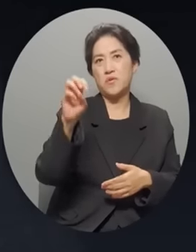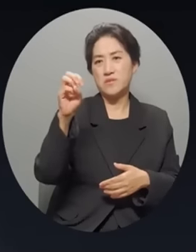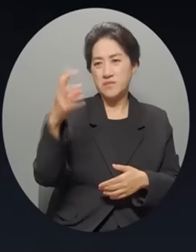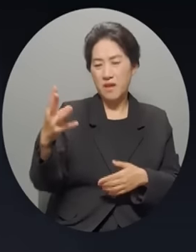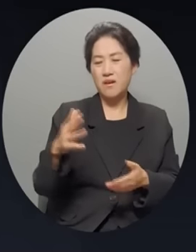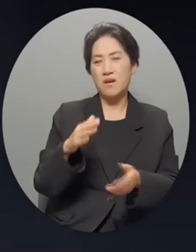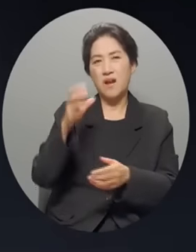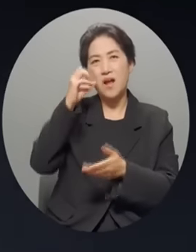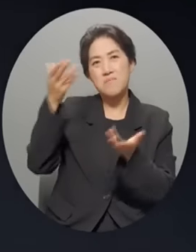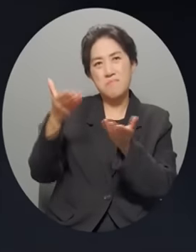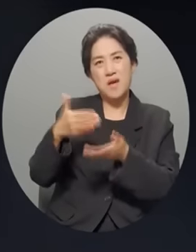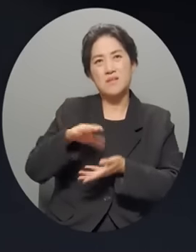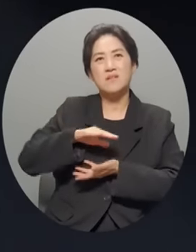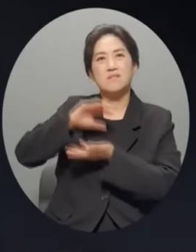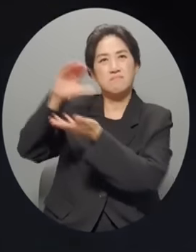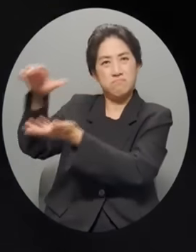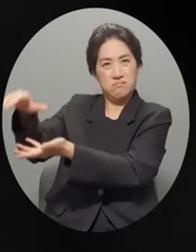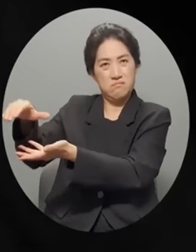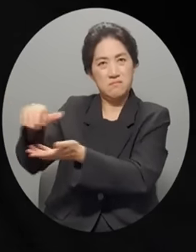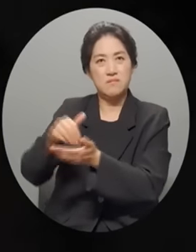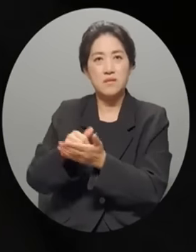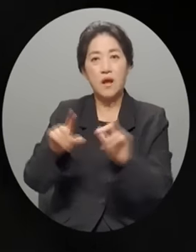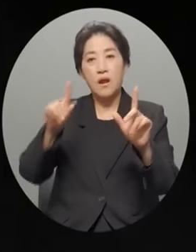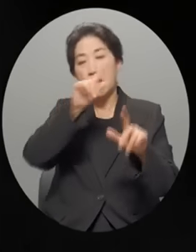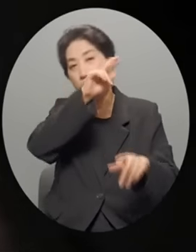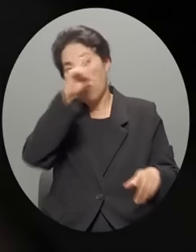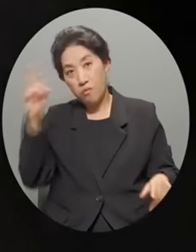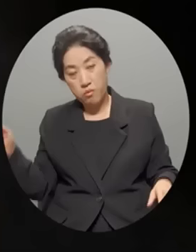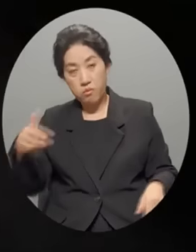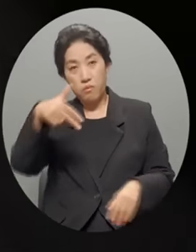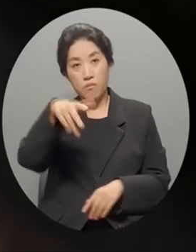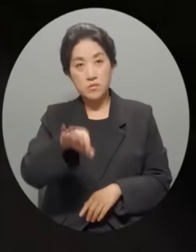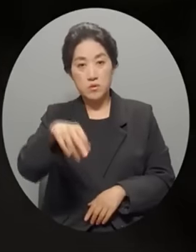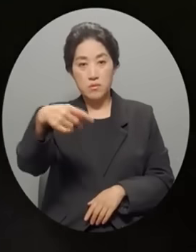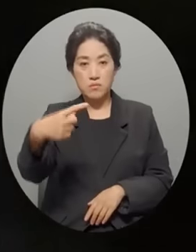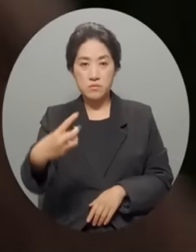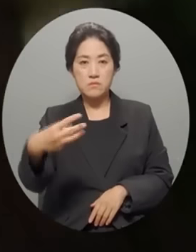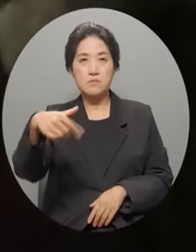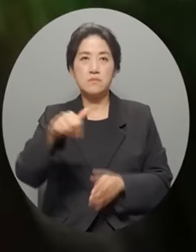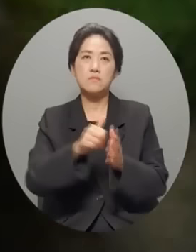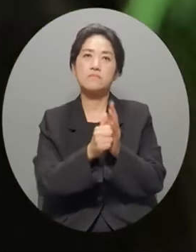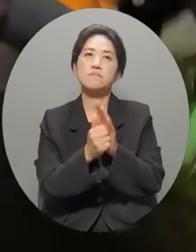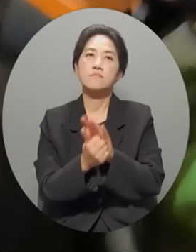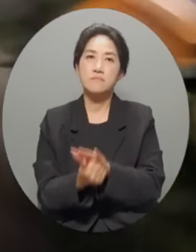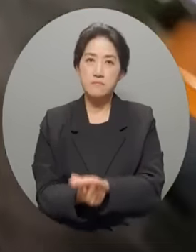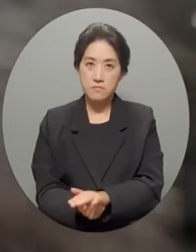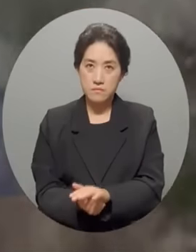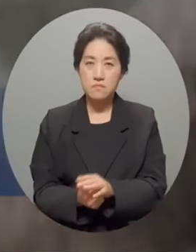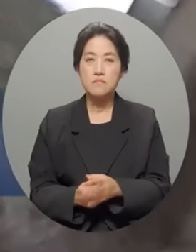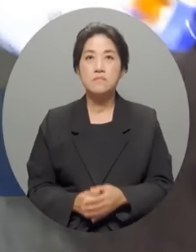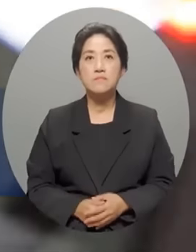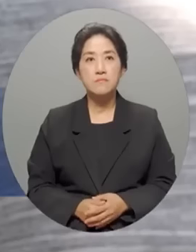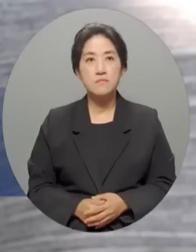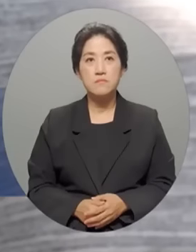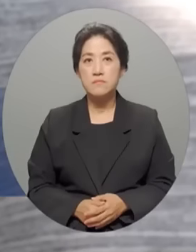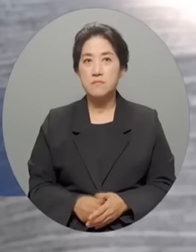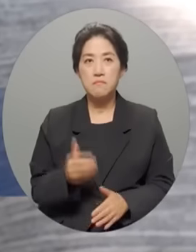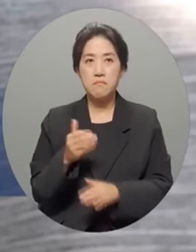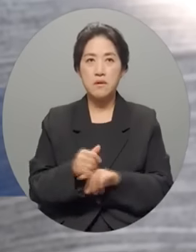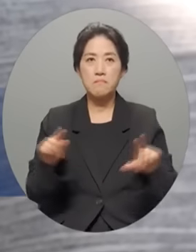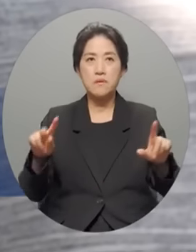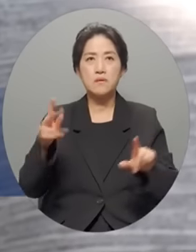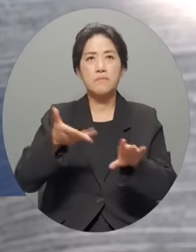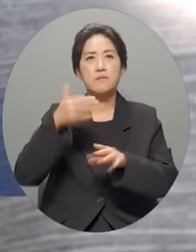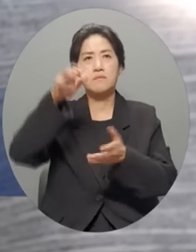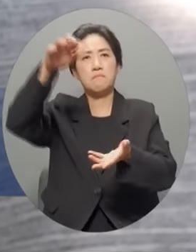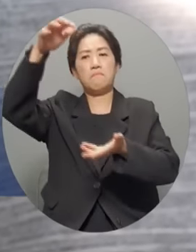알바에게 맡겼습니다. 그날 오후 정슬기 씨는 목숨을 잃었습니다. 마지막 날 200개